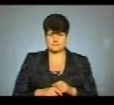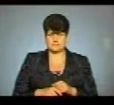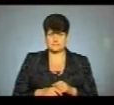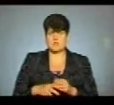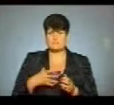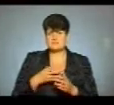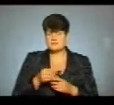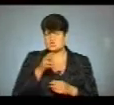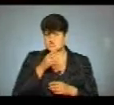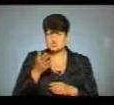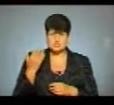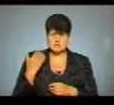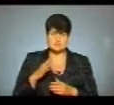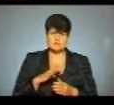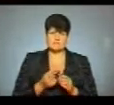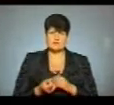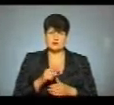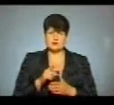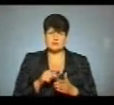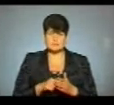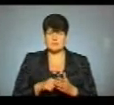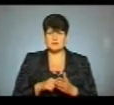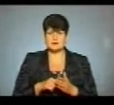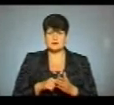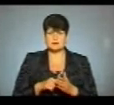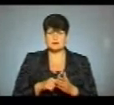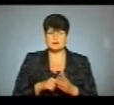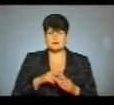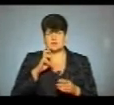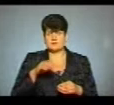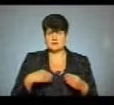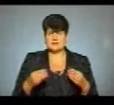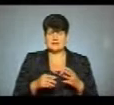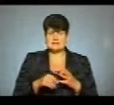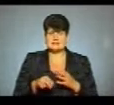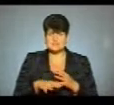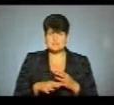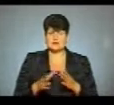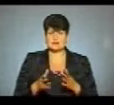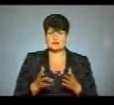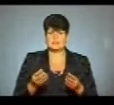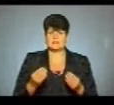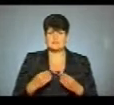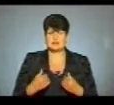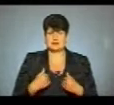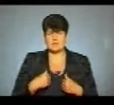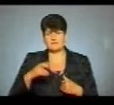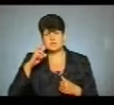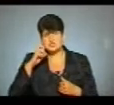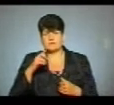час виникло питання, що держава нам почала віддавати землі, які належали нам із державної власності у